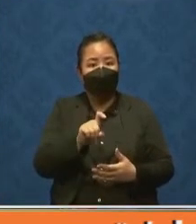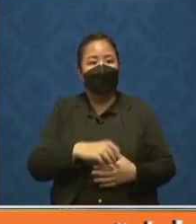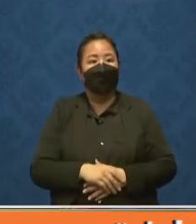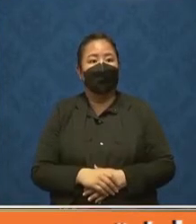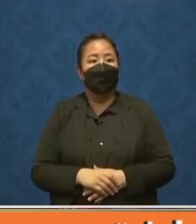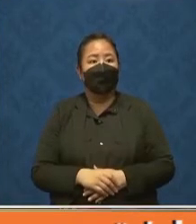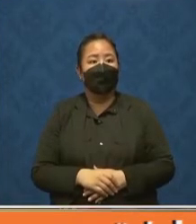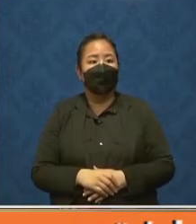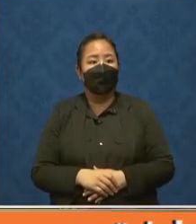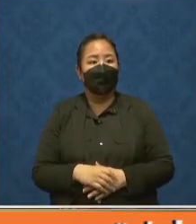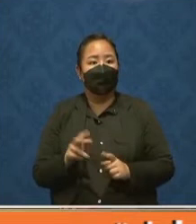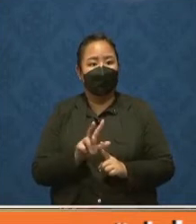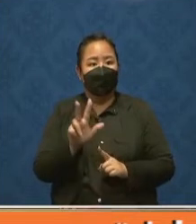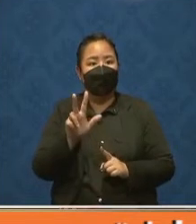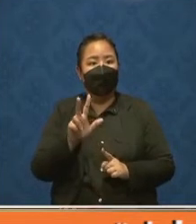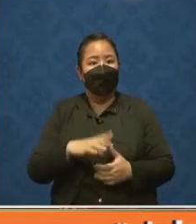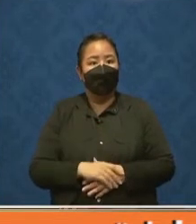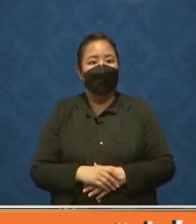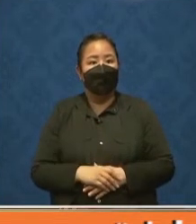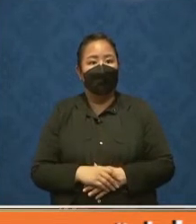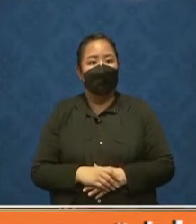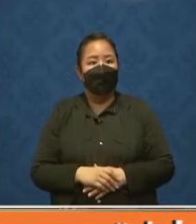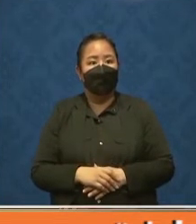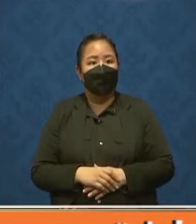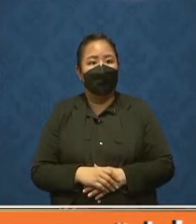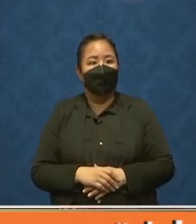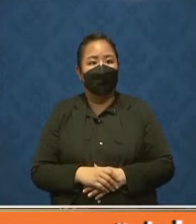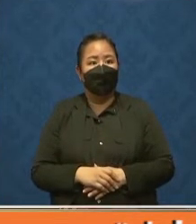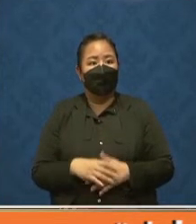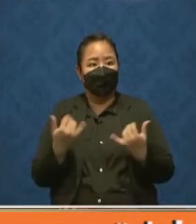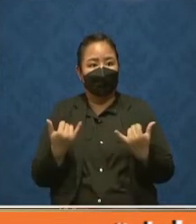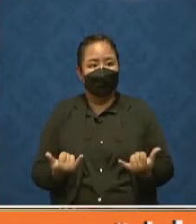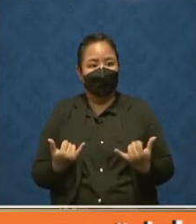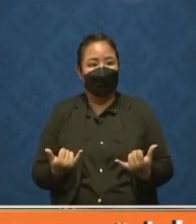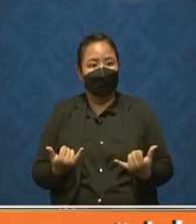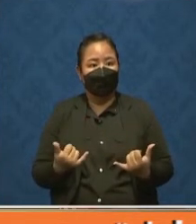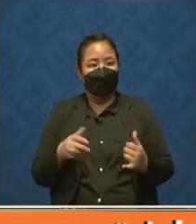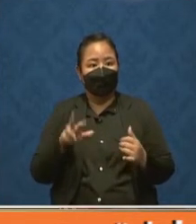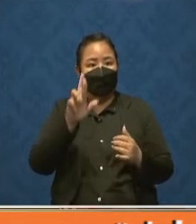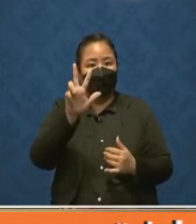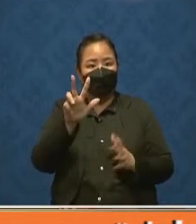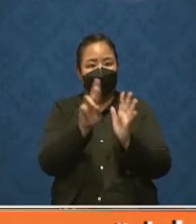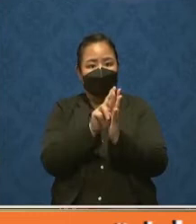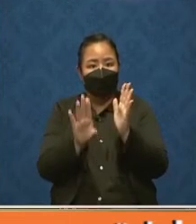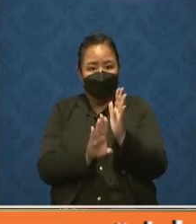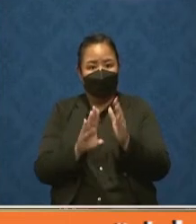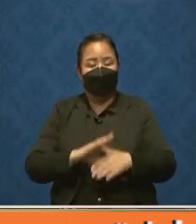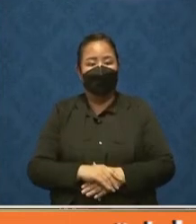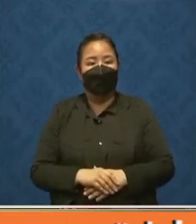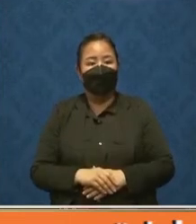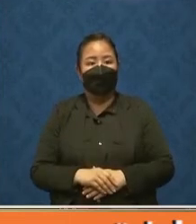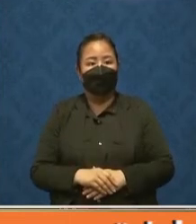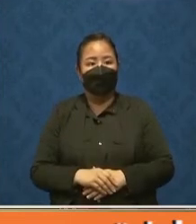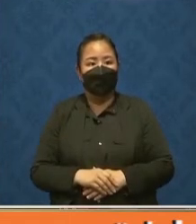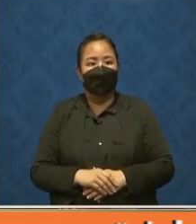ที่ผมถามครับประเด็นที่3ท่านประธานครับผมได้แยกแยะเห็นว่าวันนี้เรามี3ระบบถึงแม้ผมจะแพ้ม